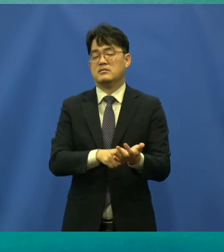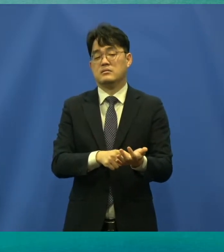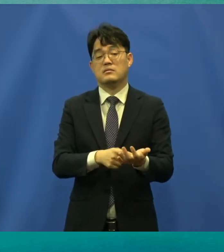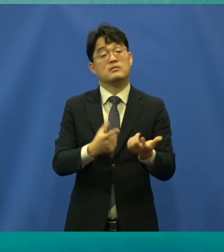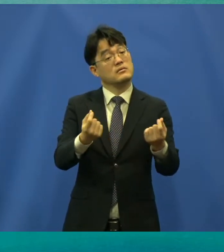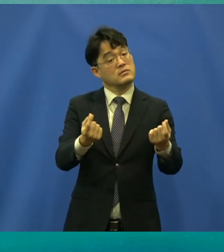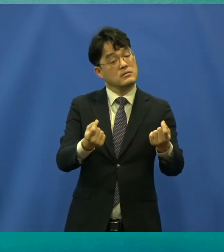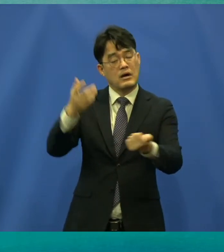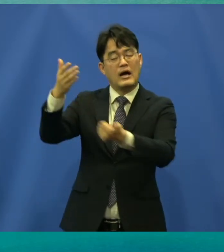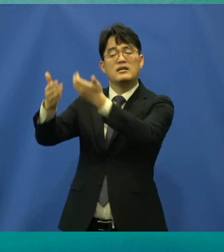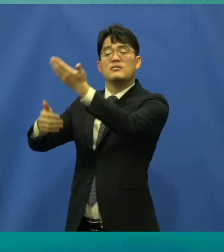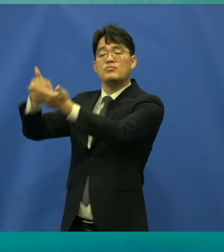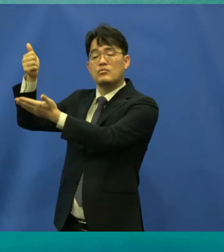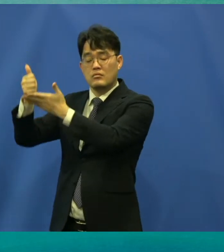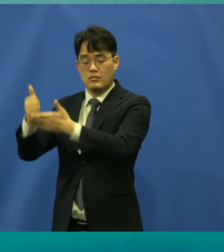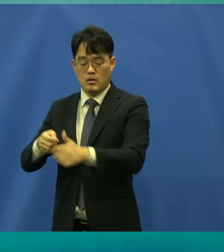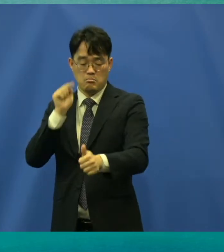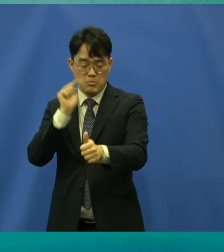만나서 빨리 전해라.